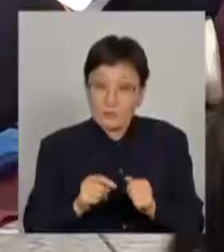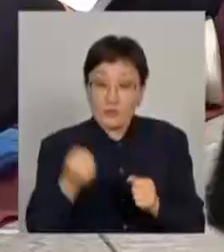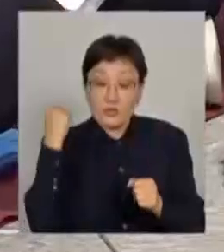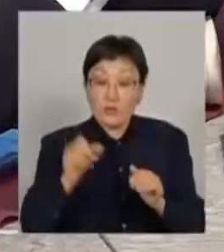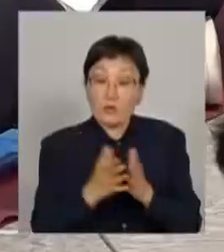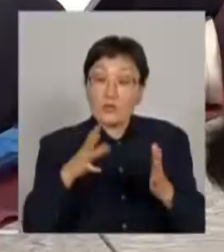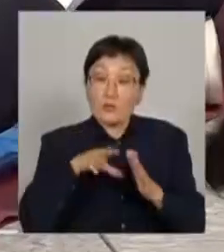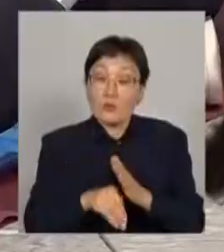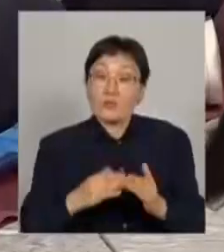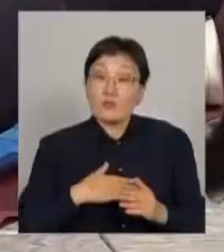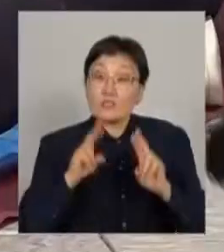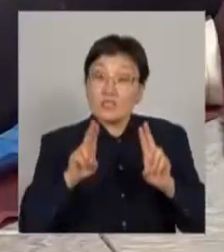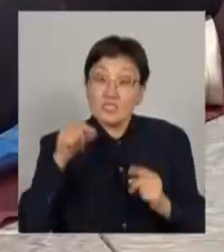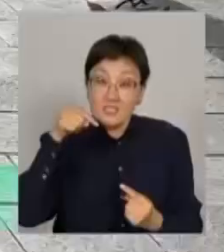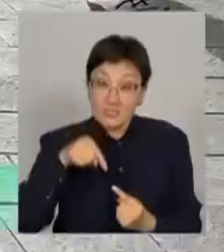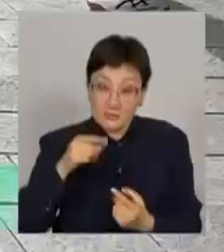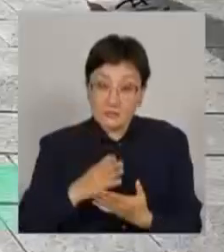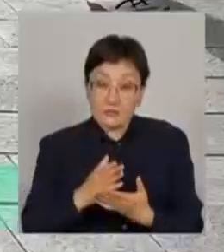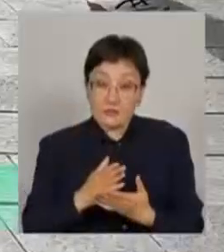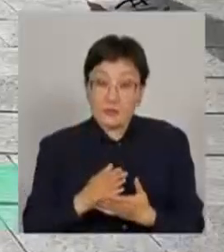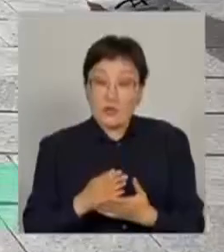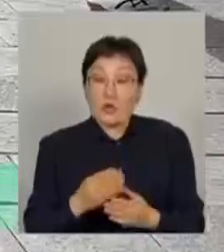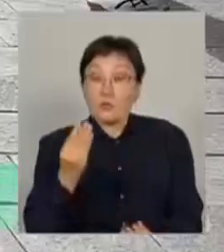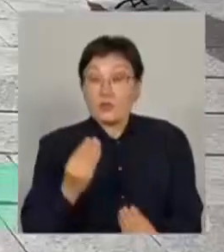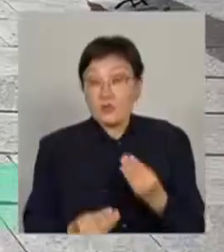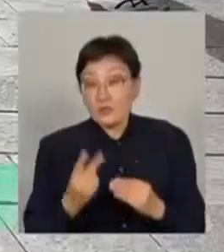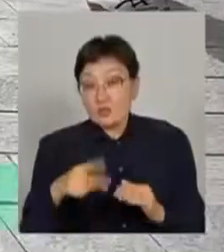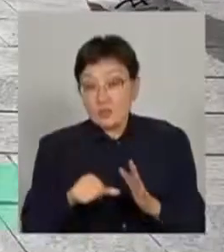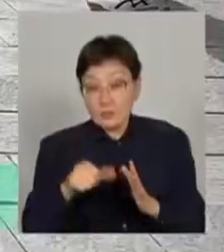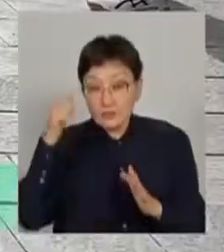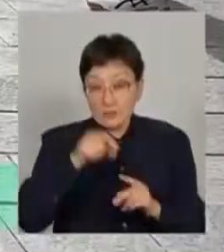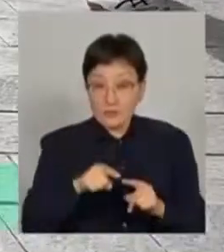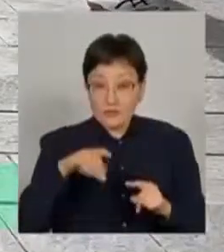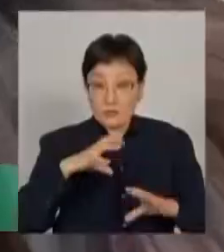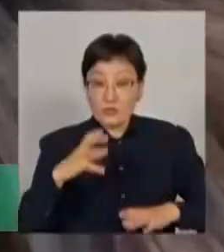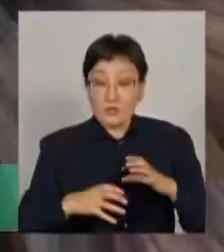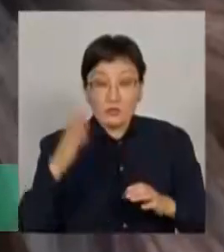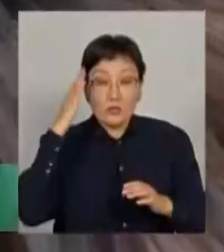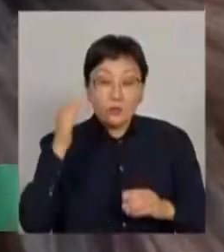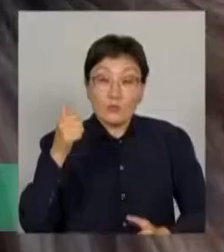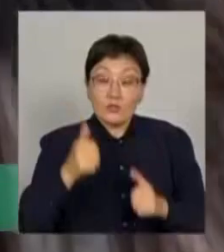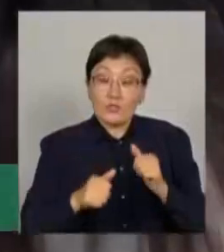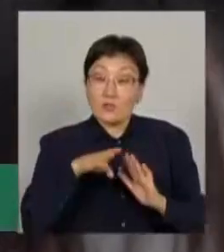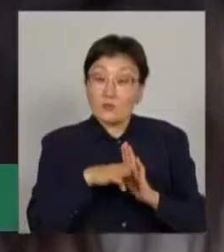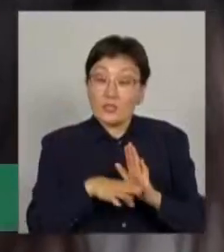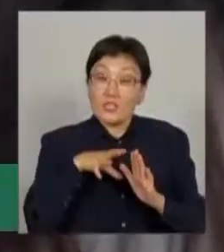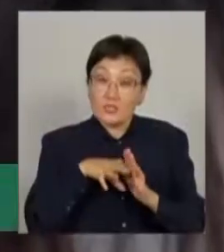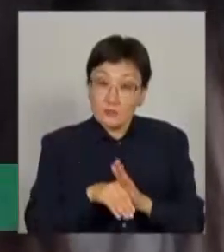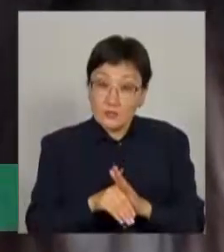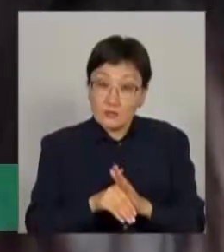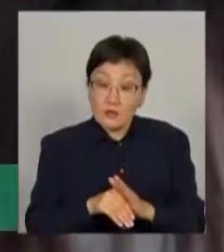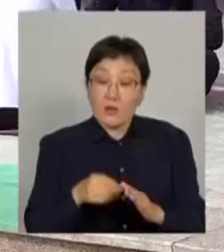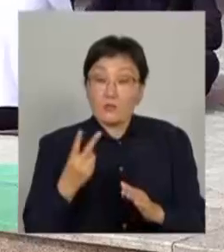кітапқа енгізу үшін біздің ережеге сай келді. Тоғызқұмалақ ойыны 2006 жылдан бері әлемдік зияткерлік ойындар олимпиадасы тізімінде.